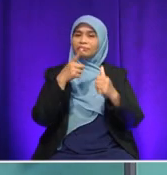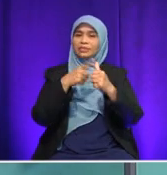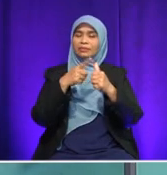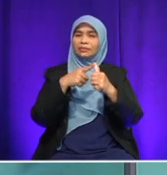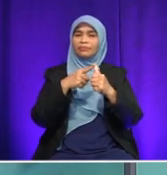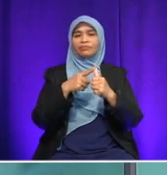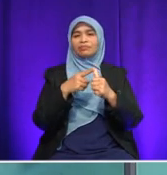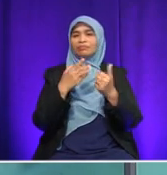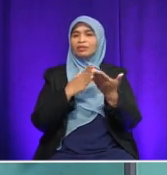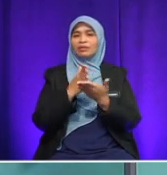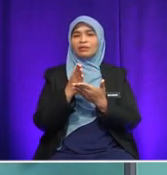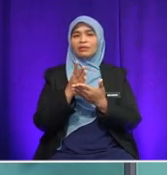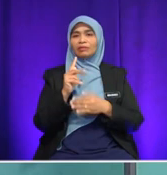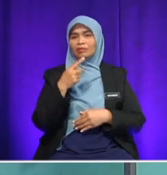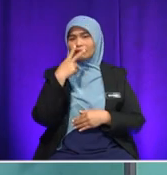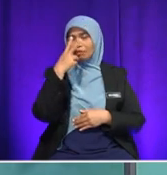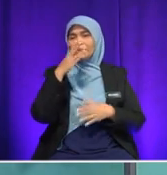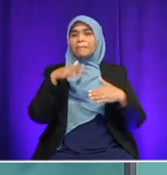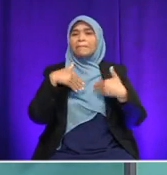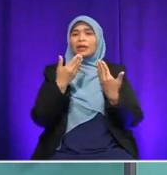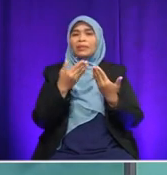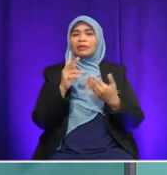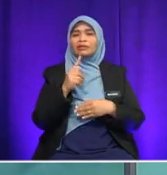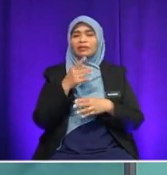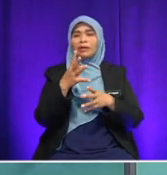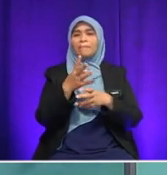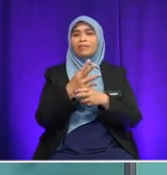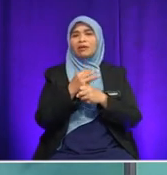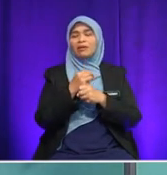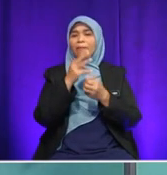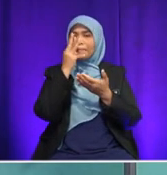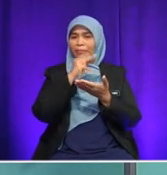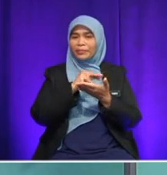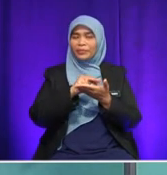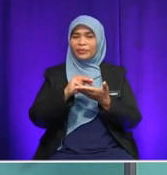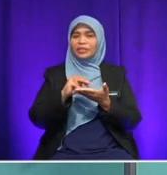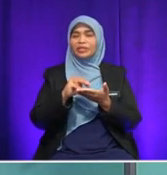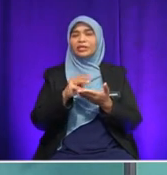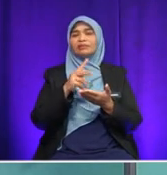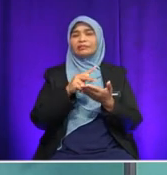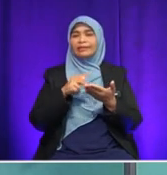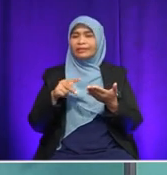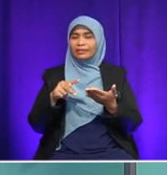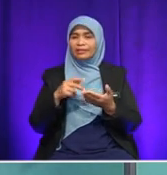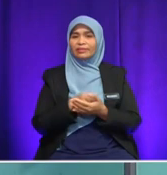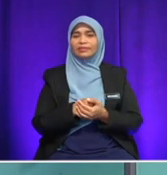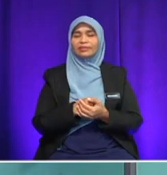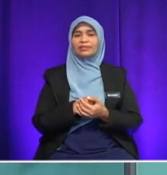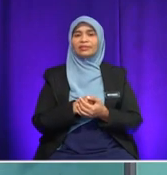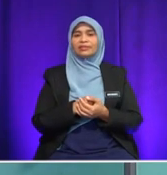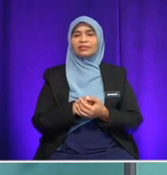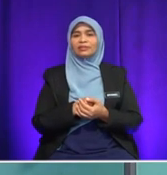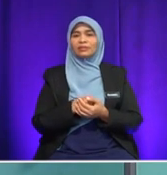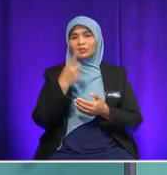seterusnya, kita pergi kepada bagaimana kita nak memurnikan karya. Lepas mm-hmm. kita dah buat yang kita dah